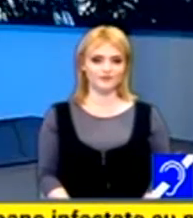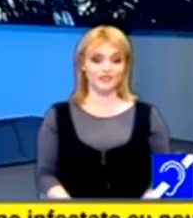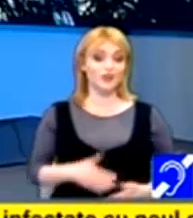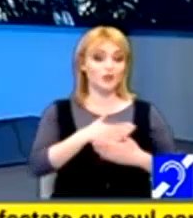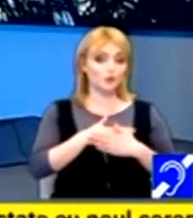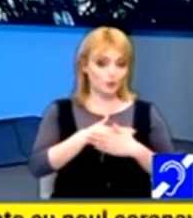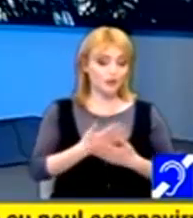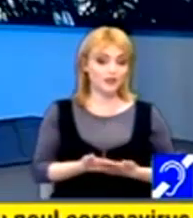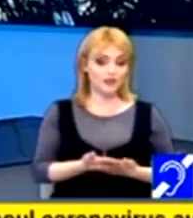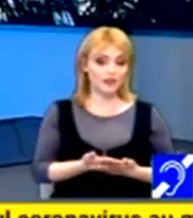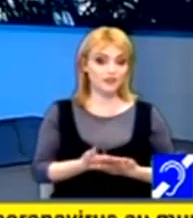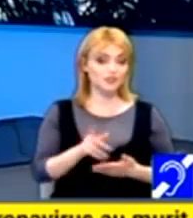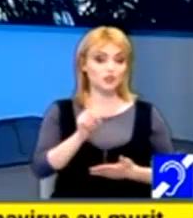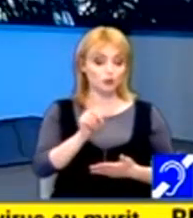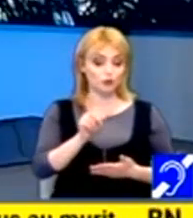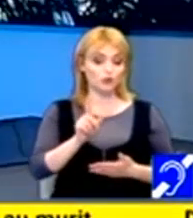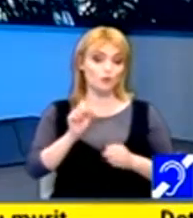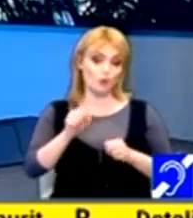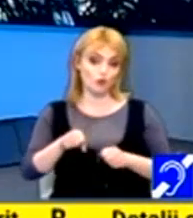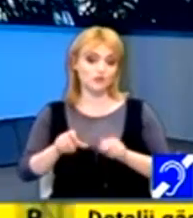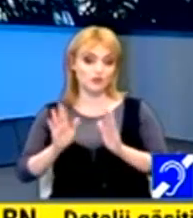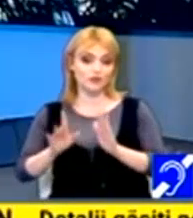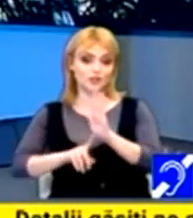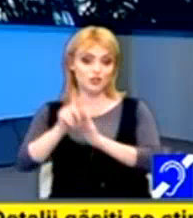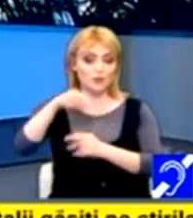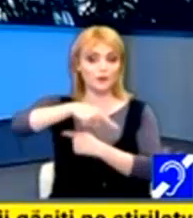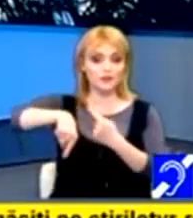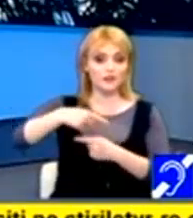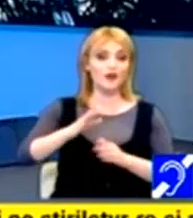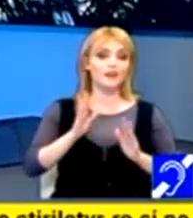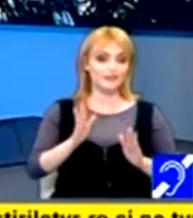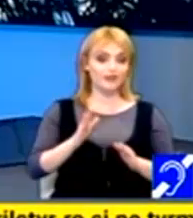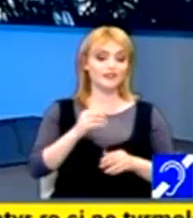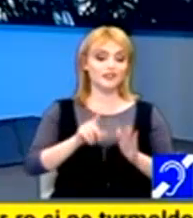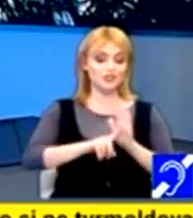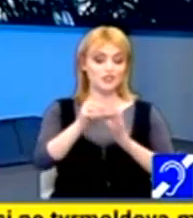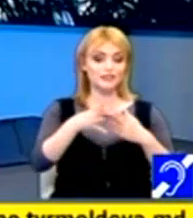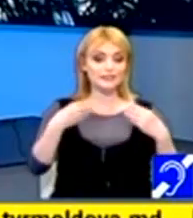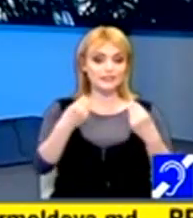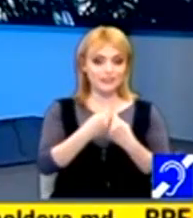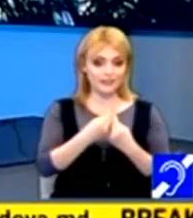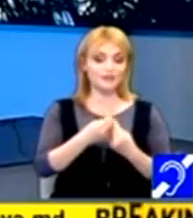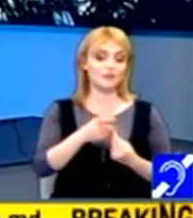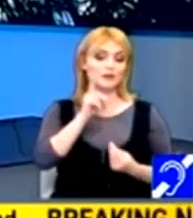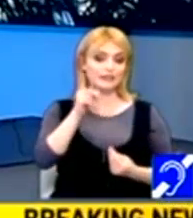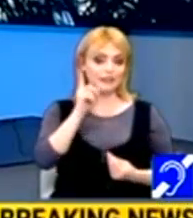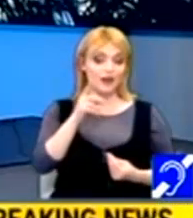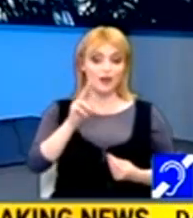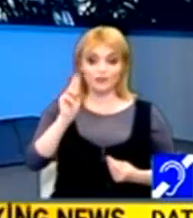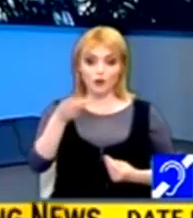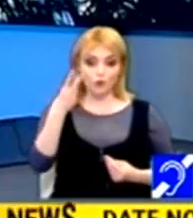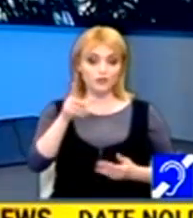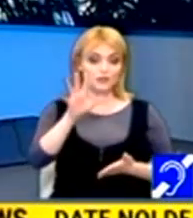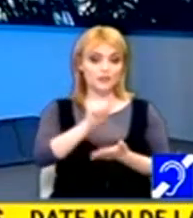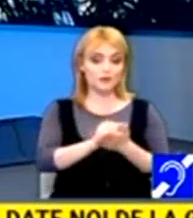Pasiunea poate fi punctul de plecare într-o afacere. O demonstrează o familie tânără din satul Colibaș, raionul Cahul. De aproape 2 ani, cei doi soți